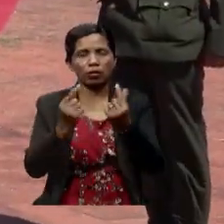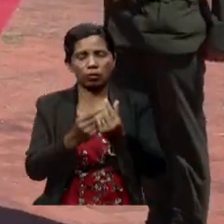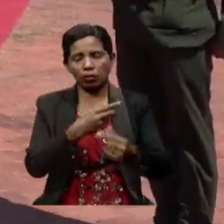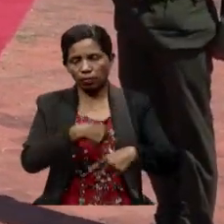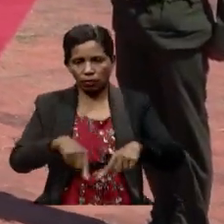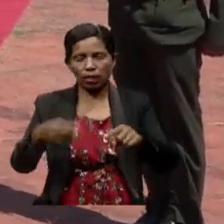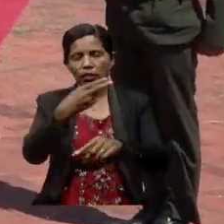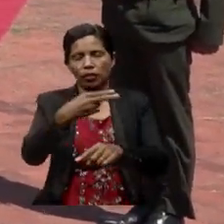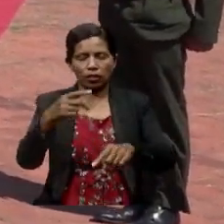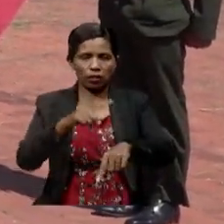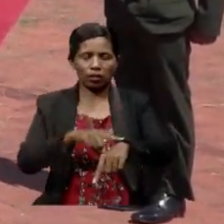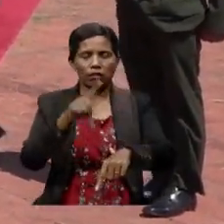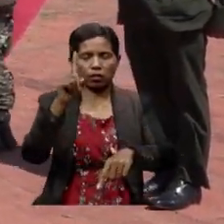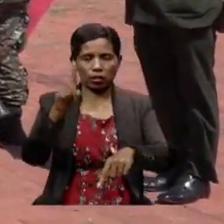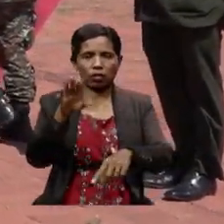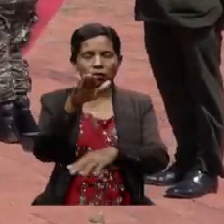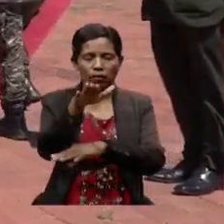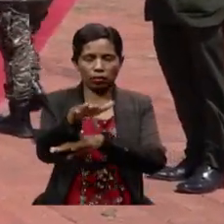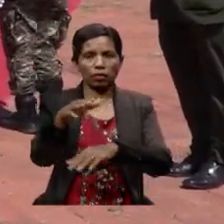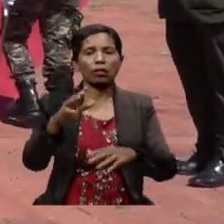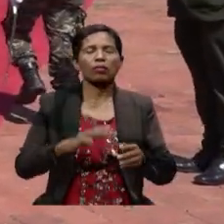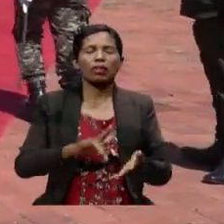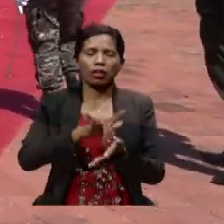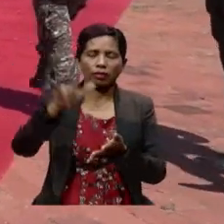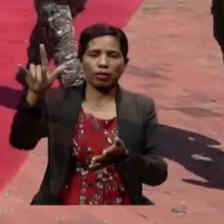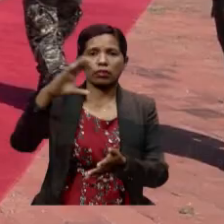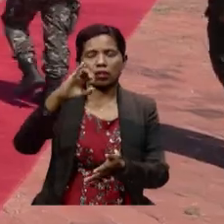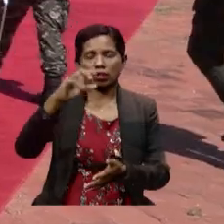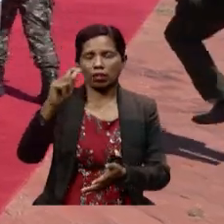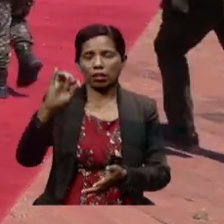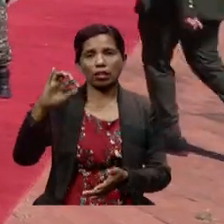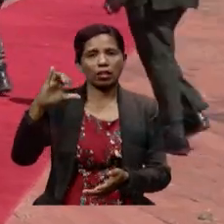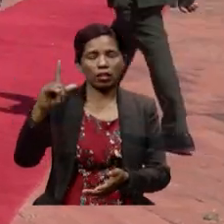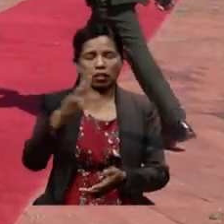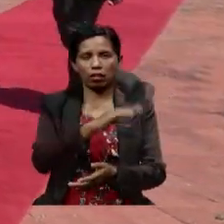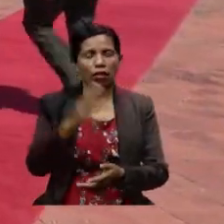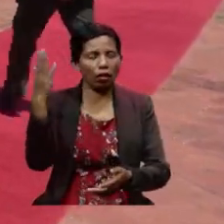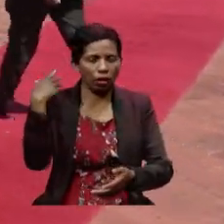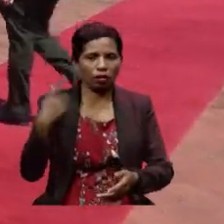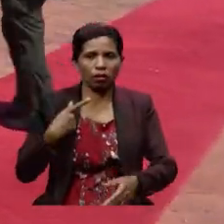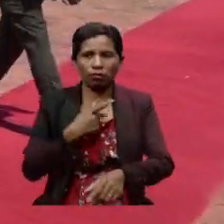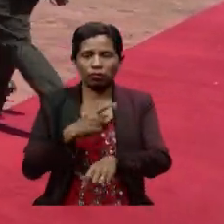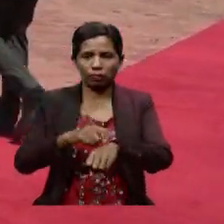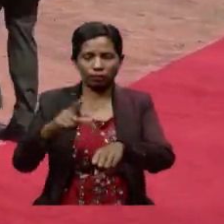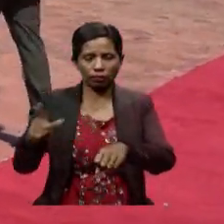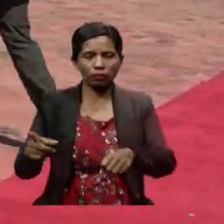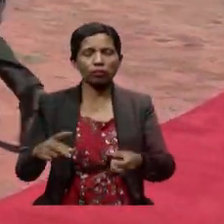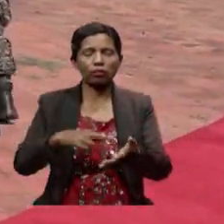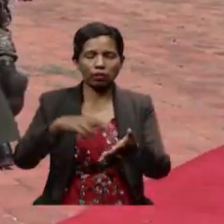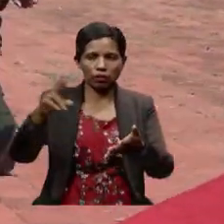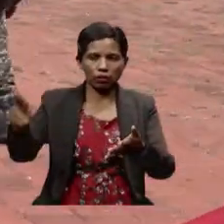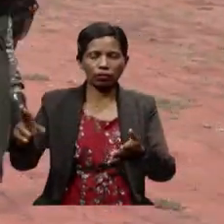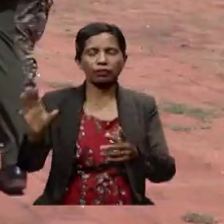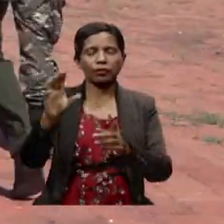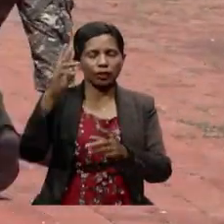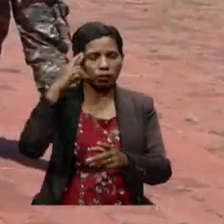menus tuku ida ho balung meudia ho aviang sitiling. Enquanto antes ne Parlamento Nasional aprova ona se festaru nia viajang ba Indonesia, ho